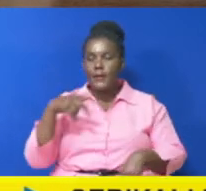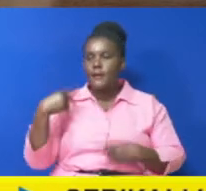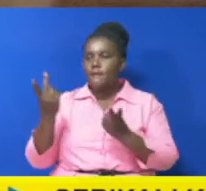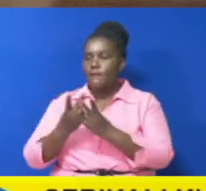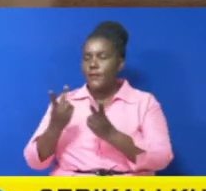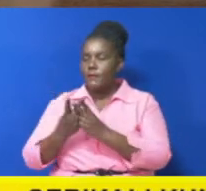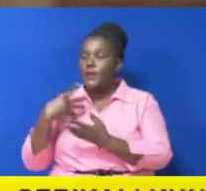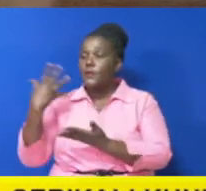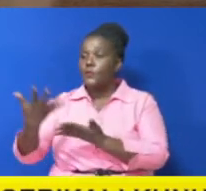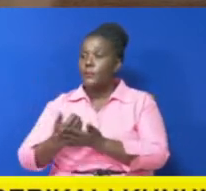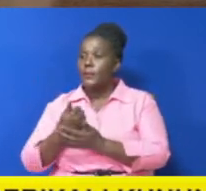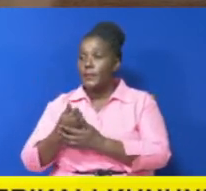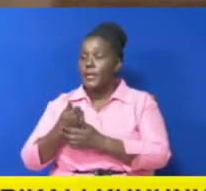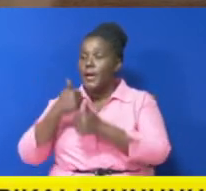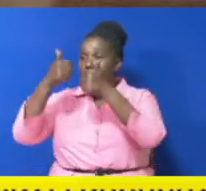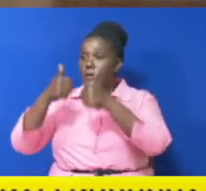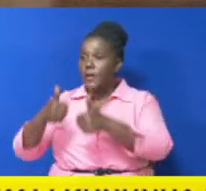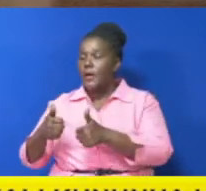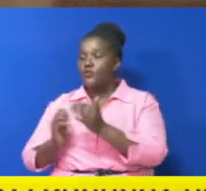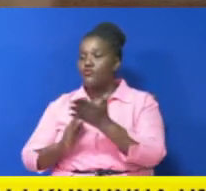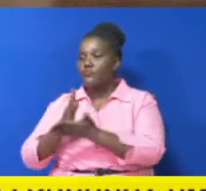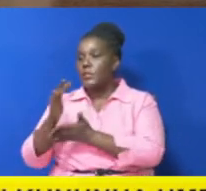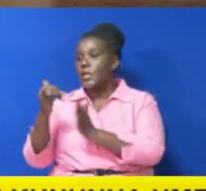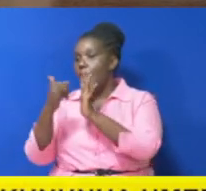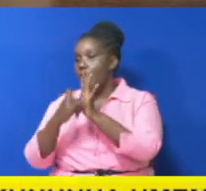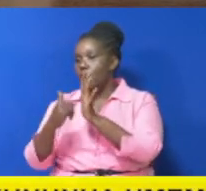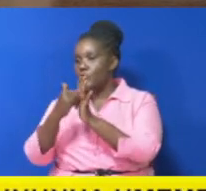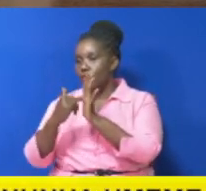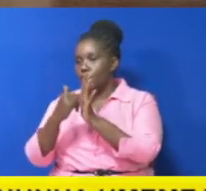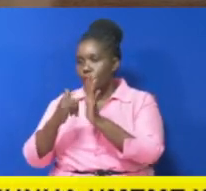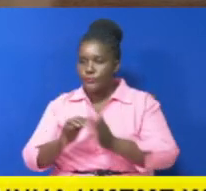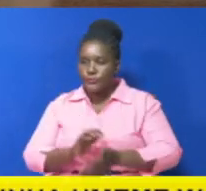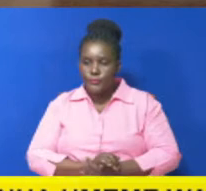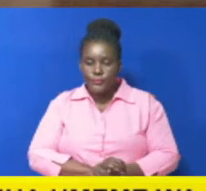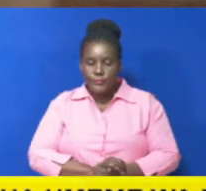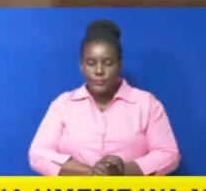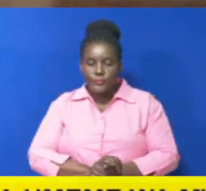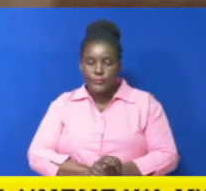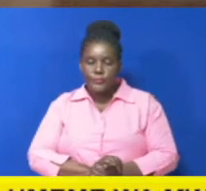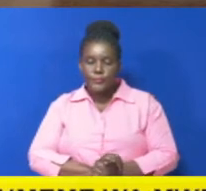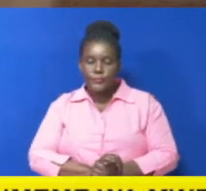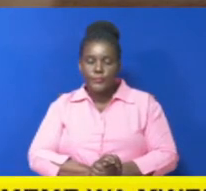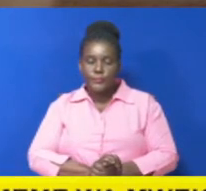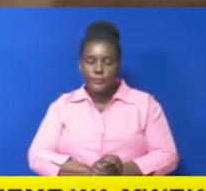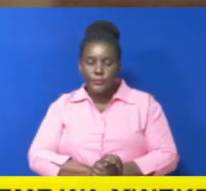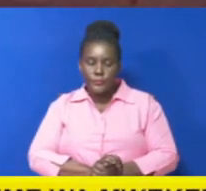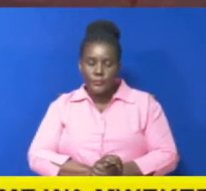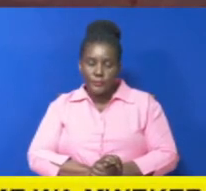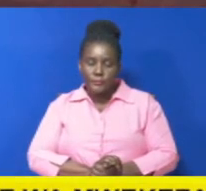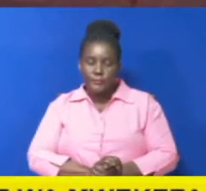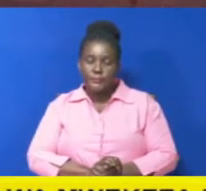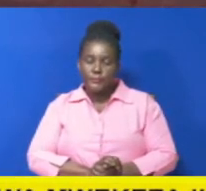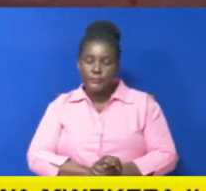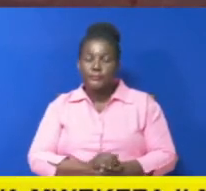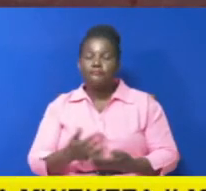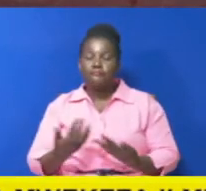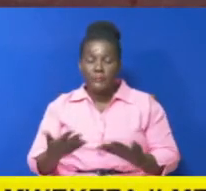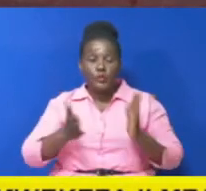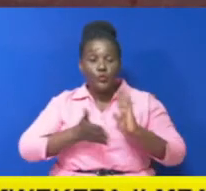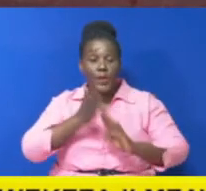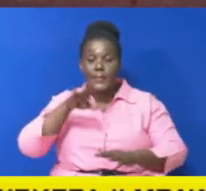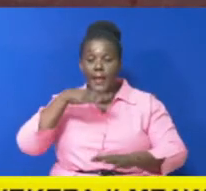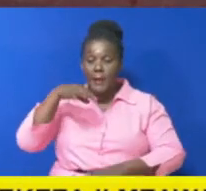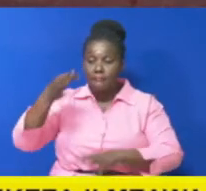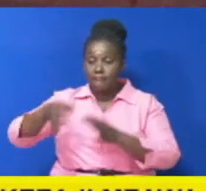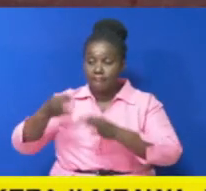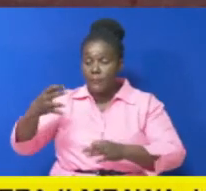moja katika channel yetu YouTube. Na tuanze na masuala ya nishati, ambapo tunaarifu ya kuwa waziri